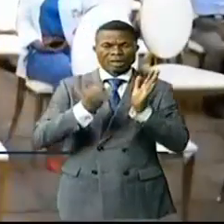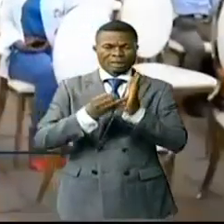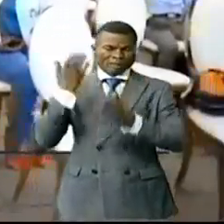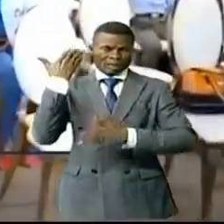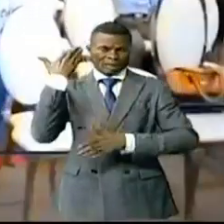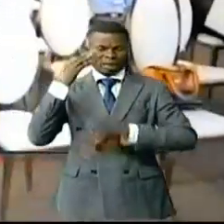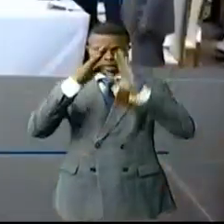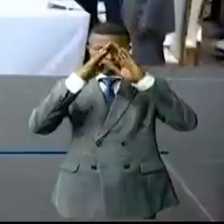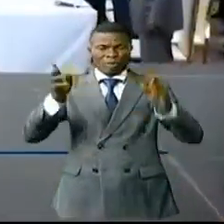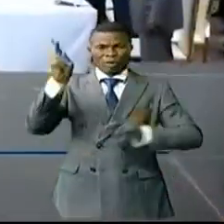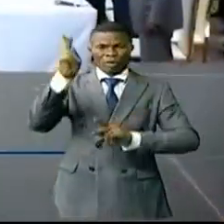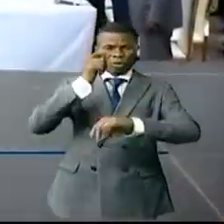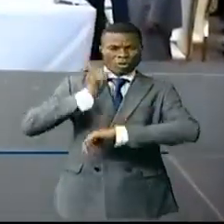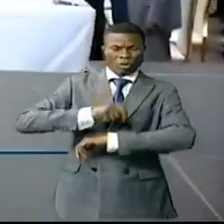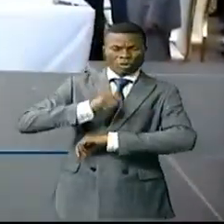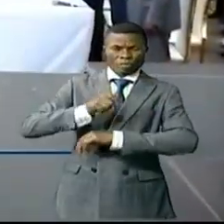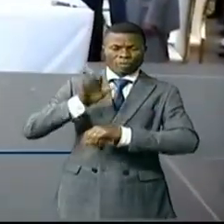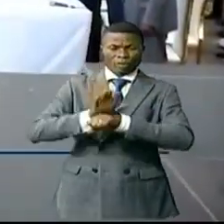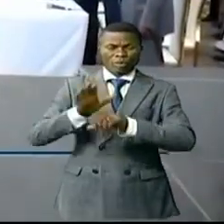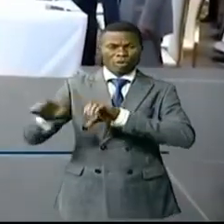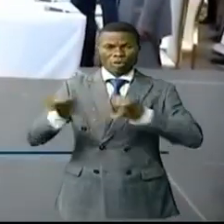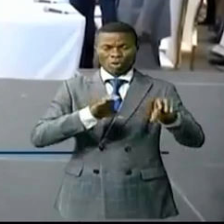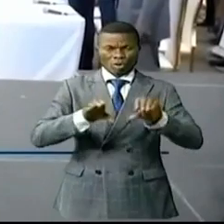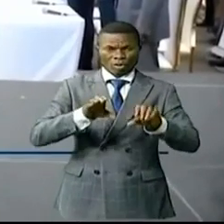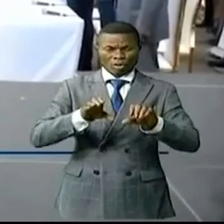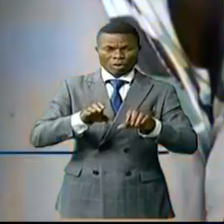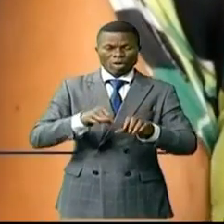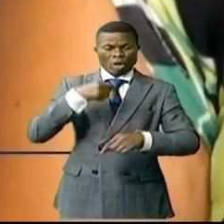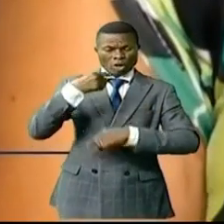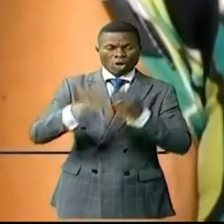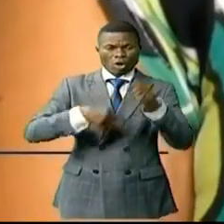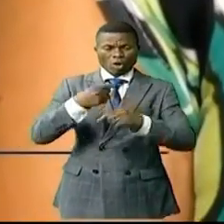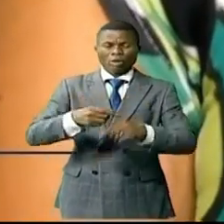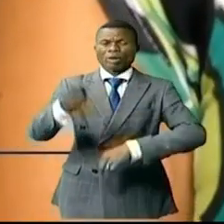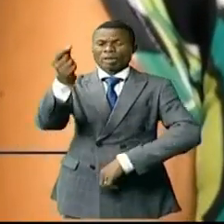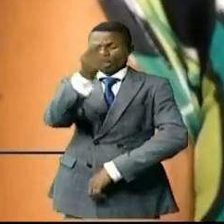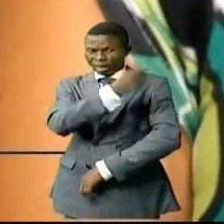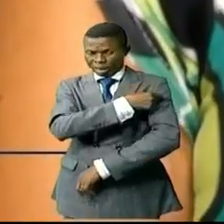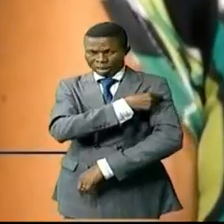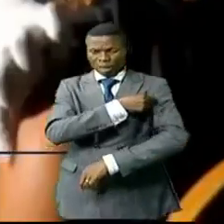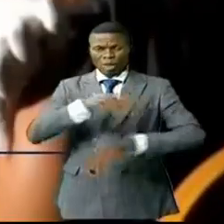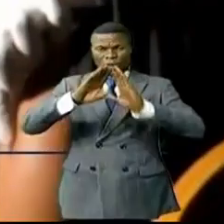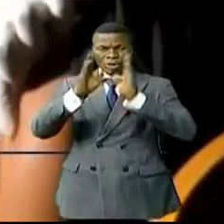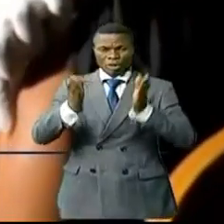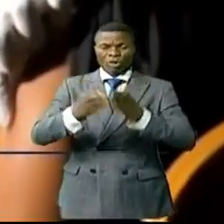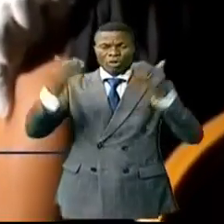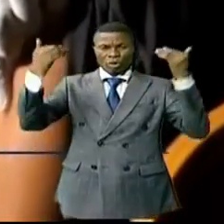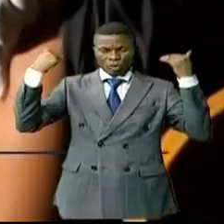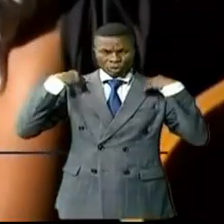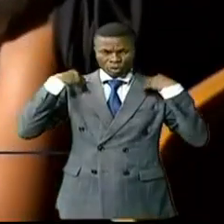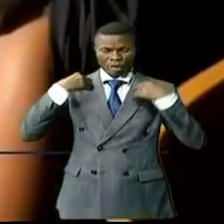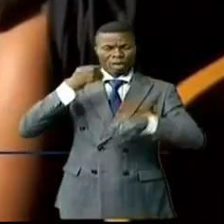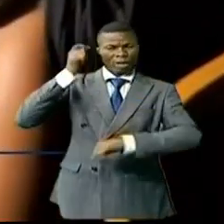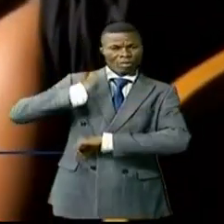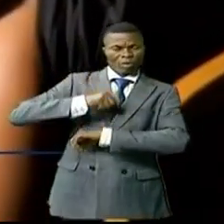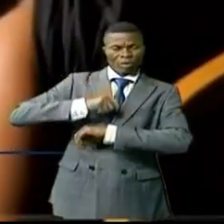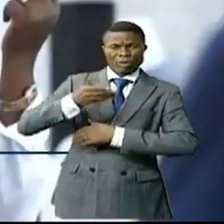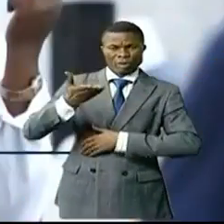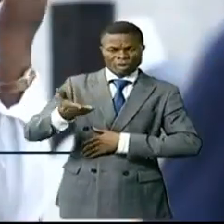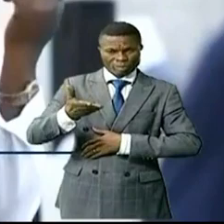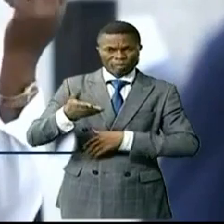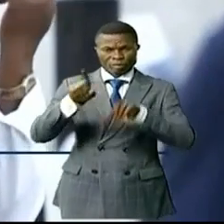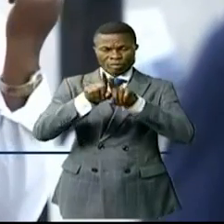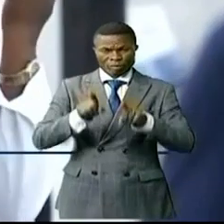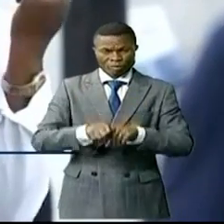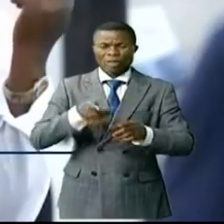de Justice. Une grande cérémonie marquée par le lancement des vaccinations de tous les acteurs du secteur judiciaire. Aussi un